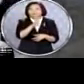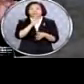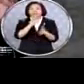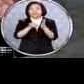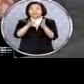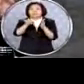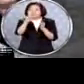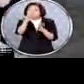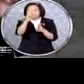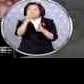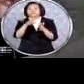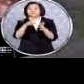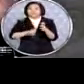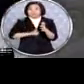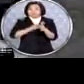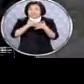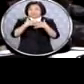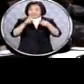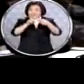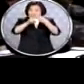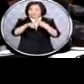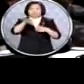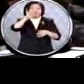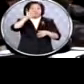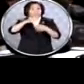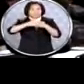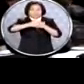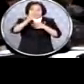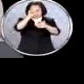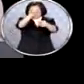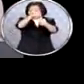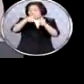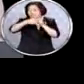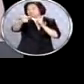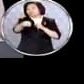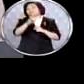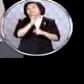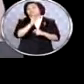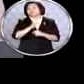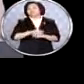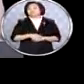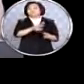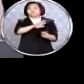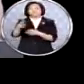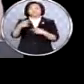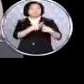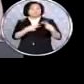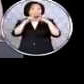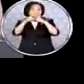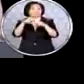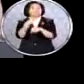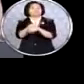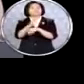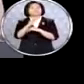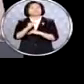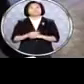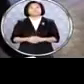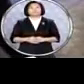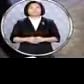正我们的民族的光明是永远的。 请蔡英文女士回答，时间是两分